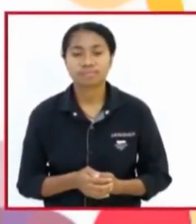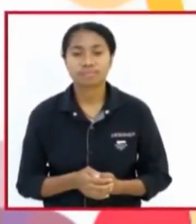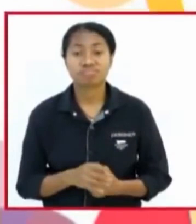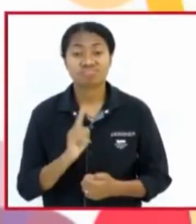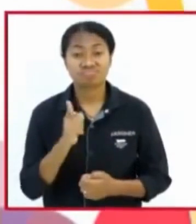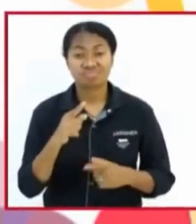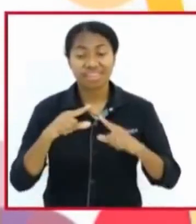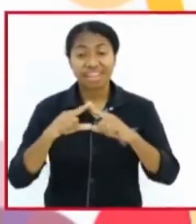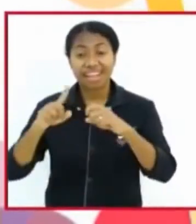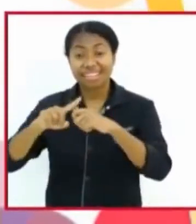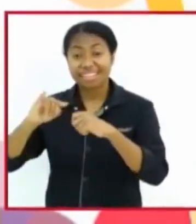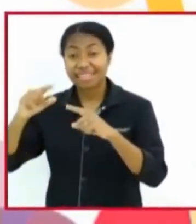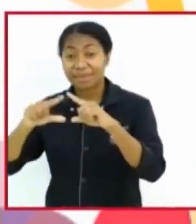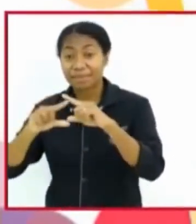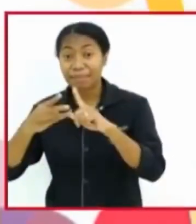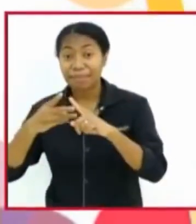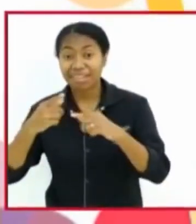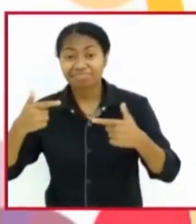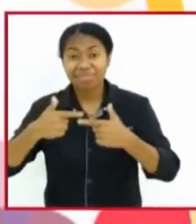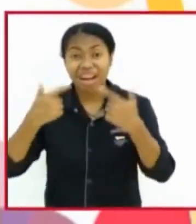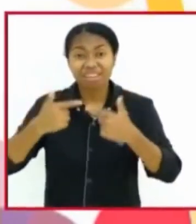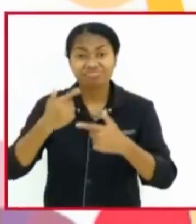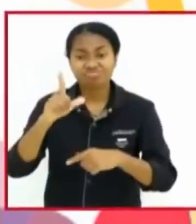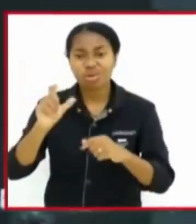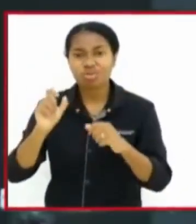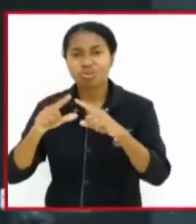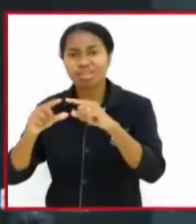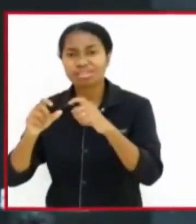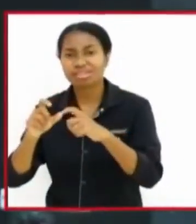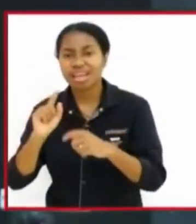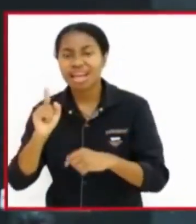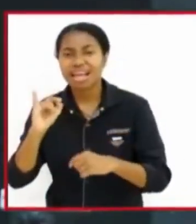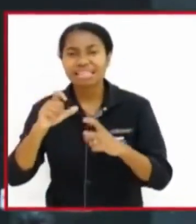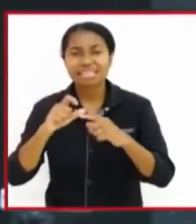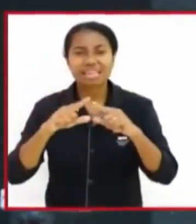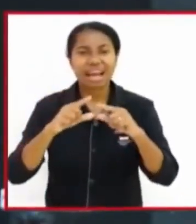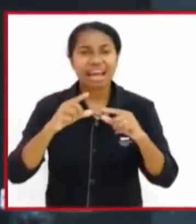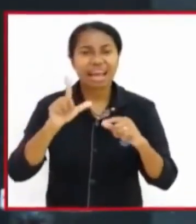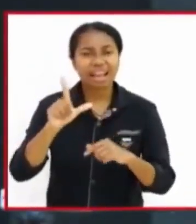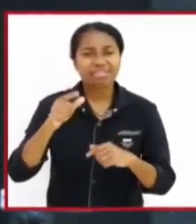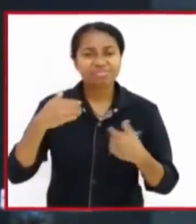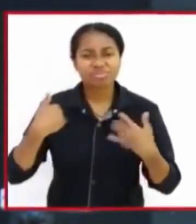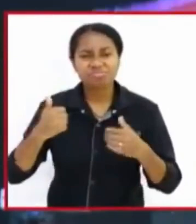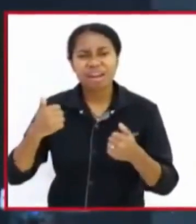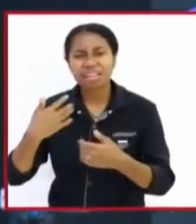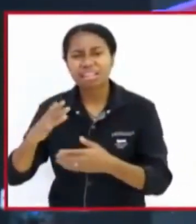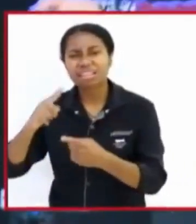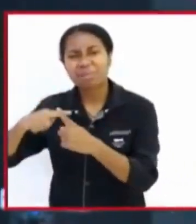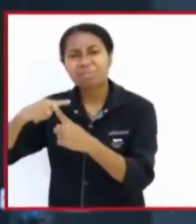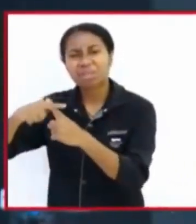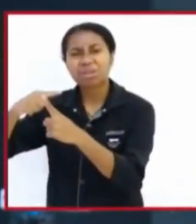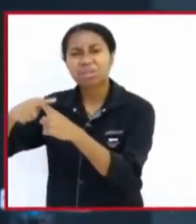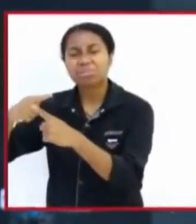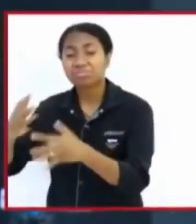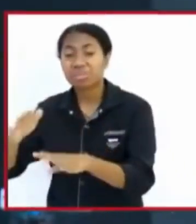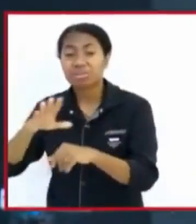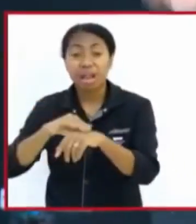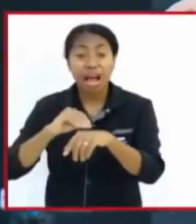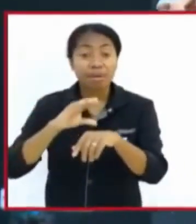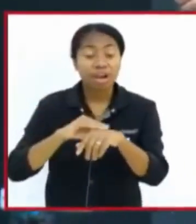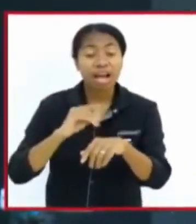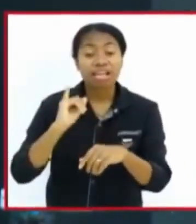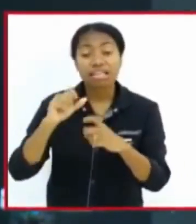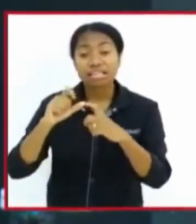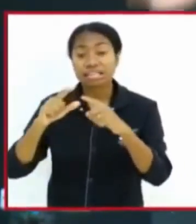akibat Perang ini luas wilayah Israel makin bertambah jadi perlahan-lahan Israel kembali